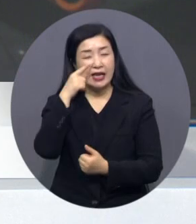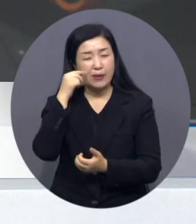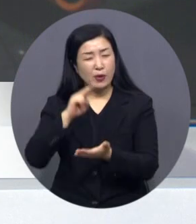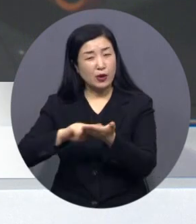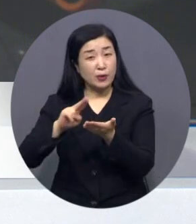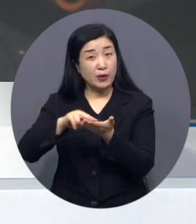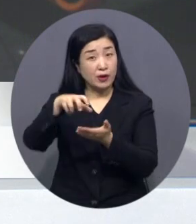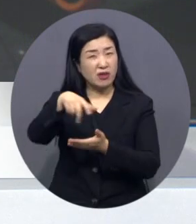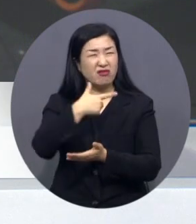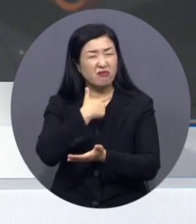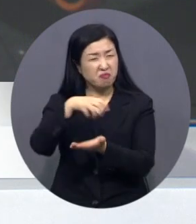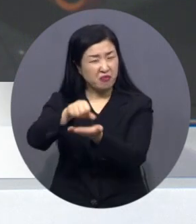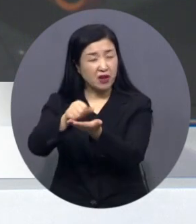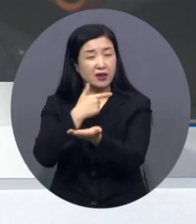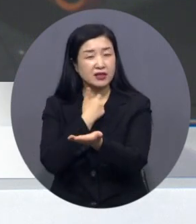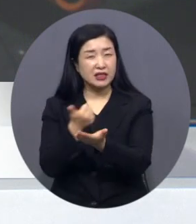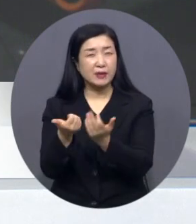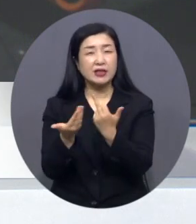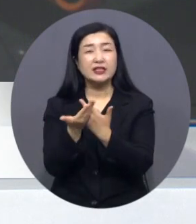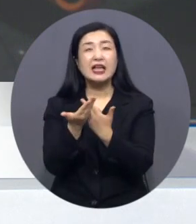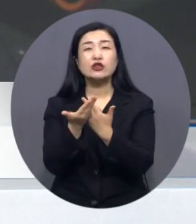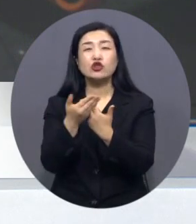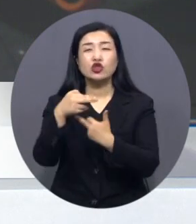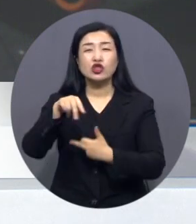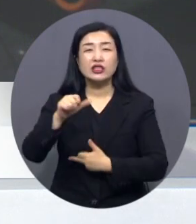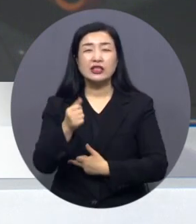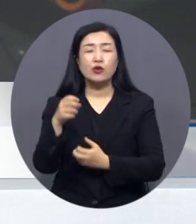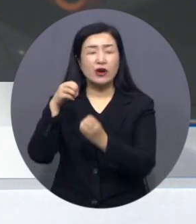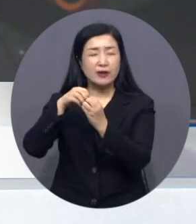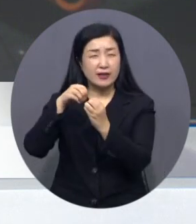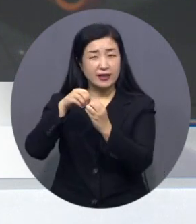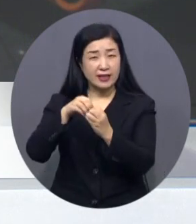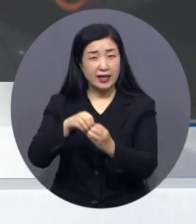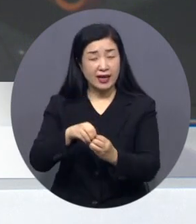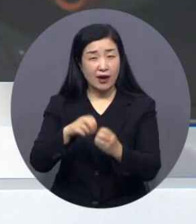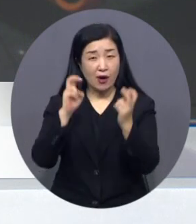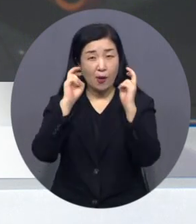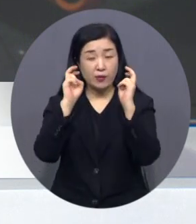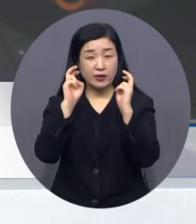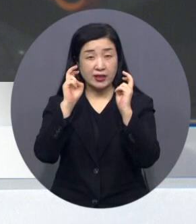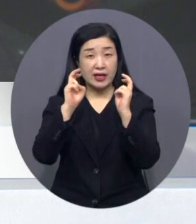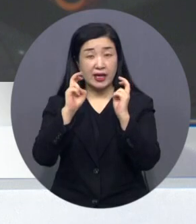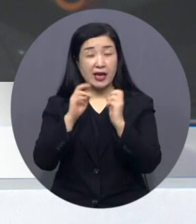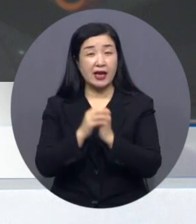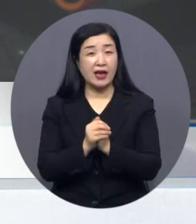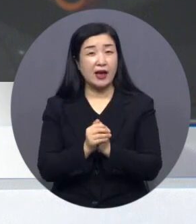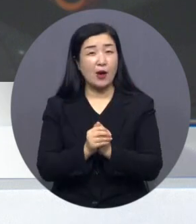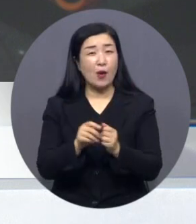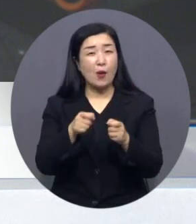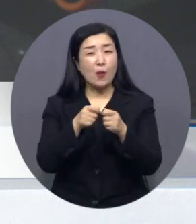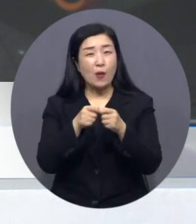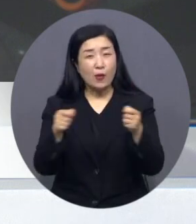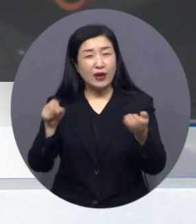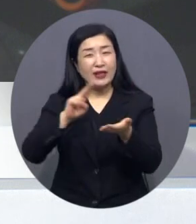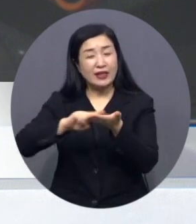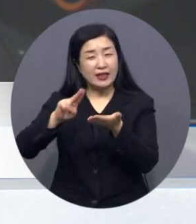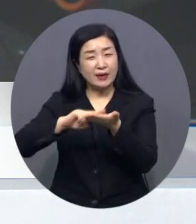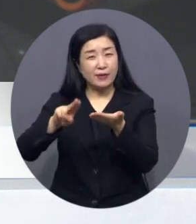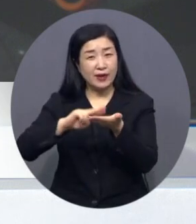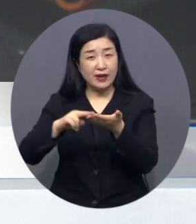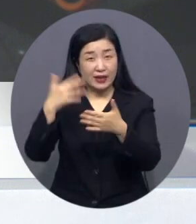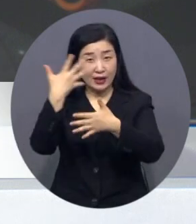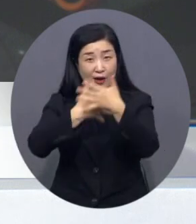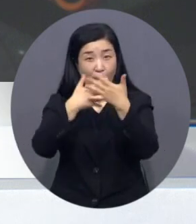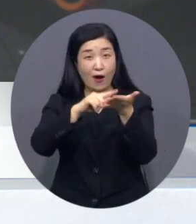장악한 극장가에 제주 신화를 소재로 제주 업체가 제작한 장편 애니메이션 영화가